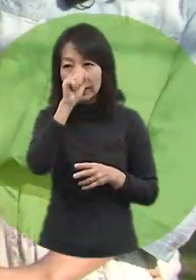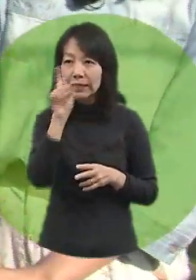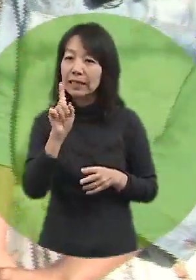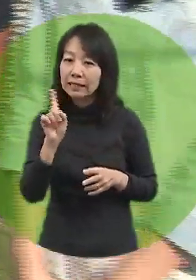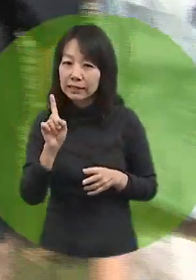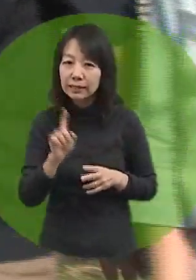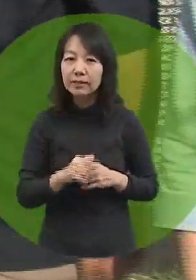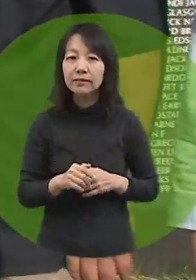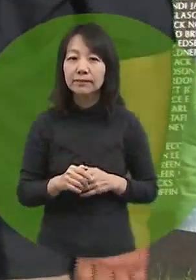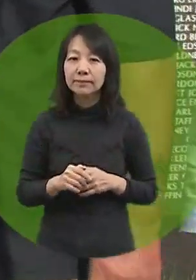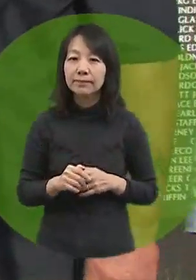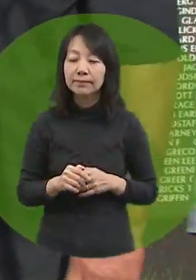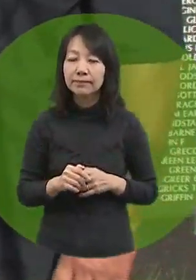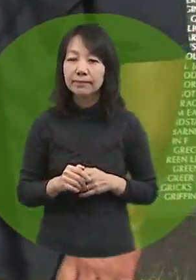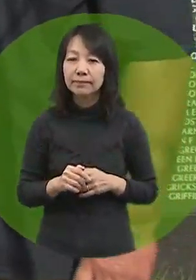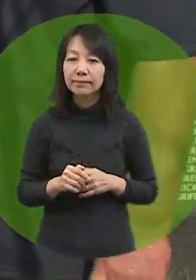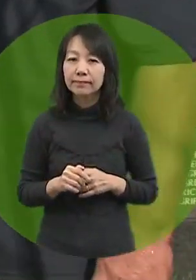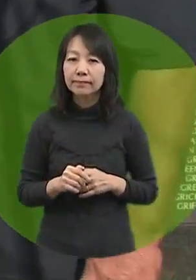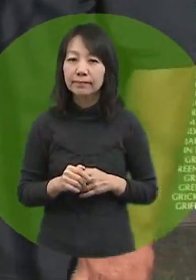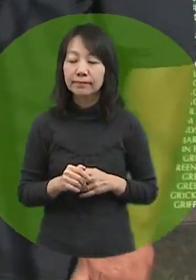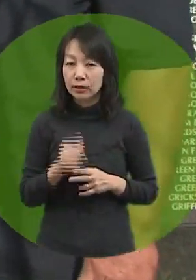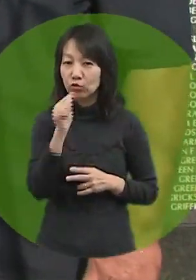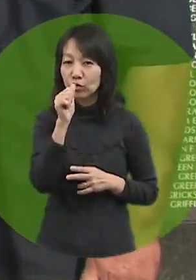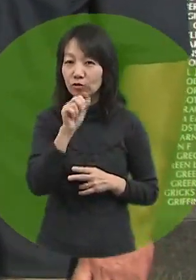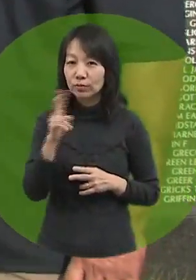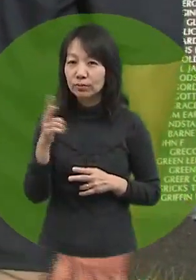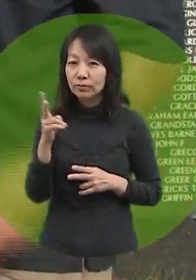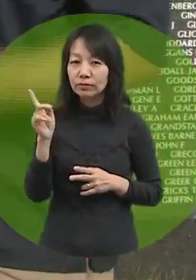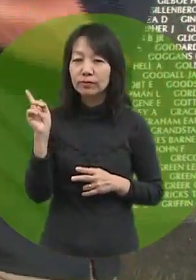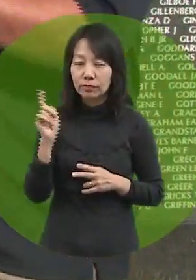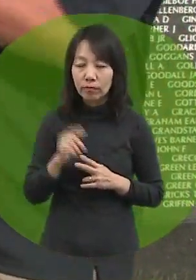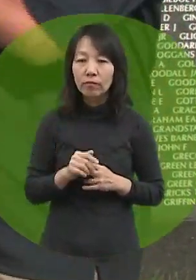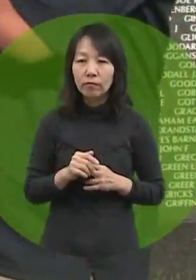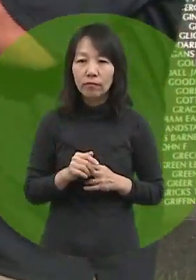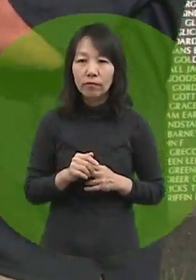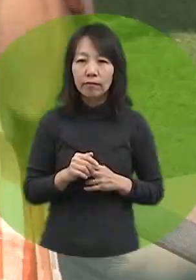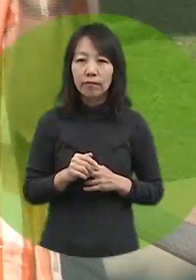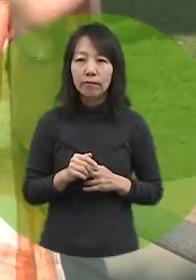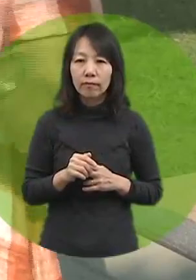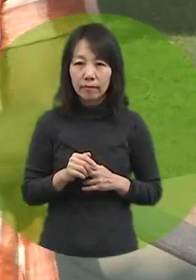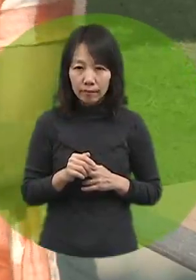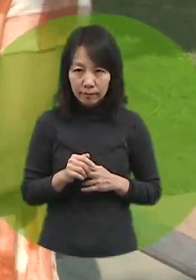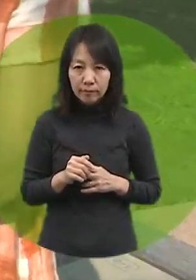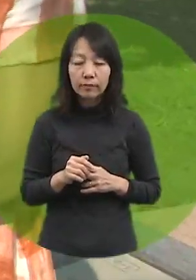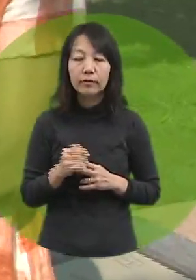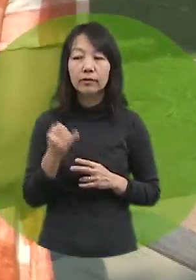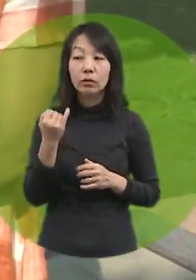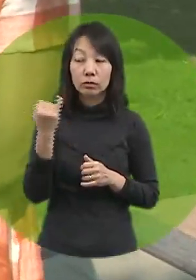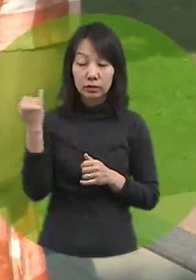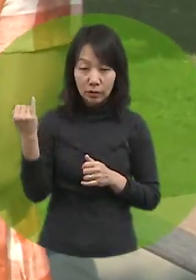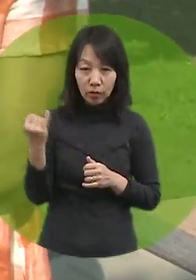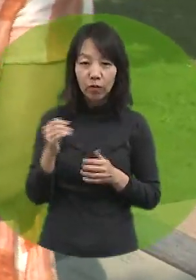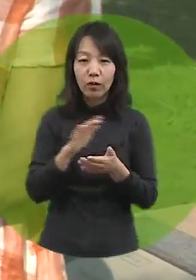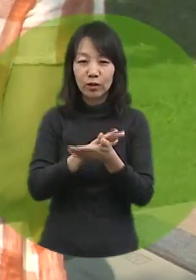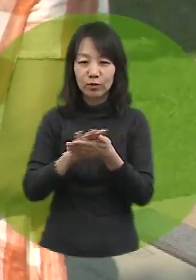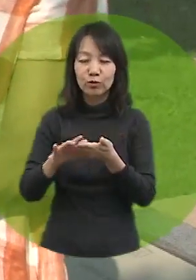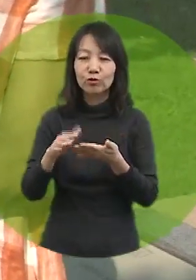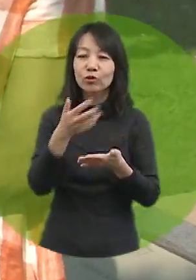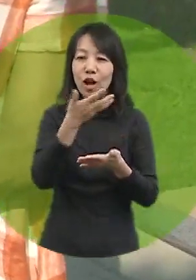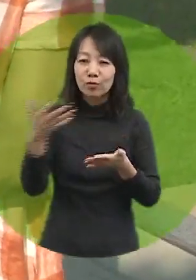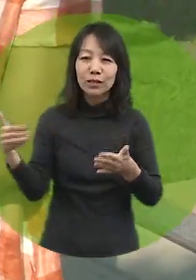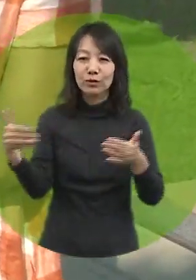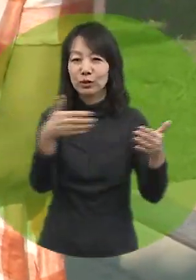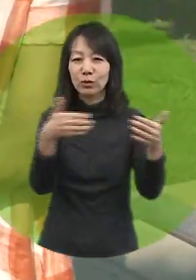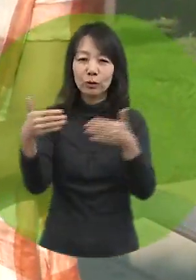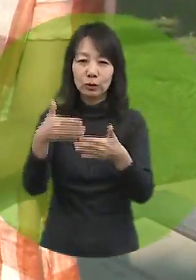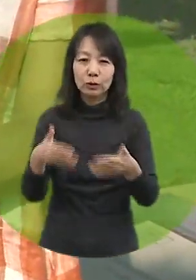Very handsome. Very handsome. Very handsome. Very handsome. Very handsome. Very handsome. Very handsome. Very handsome. Very handsome. Very handsome. Very handsome. Very handsome. Very